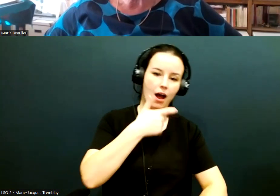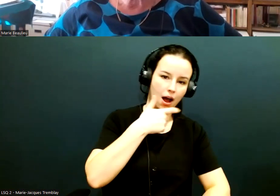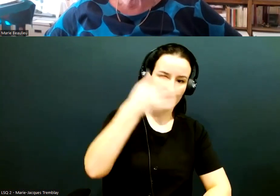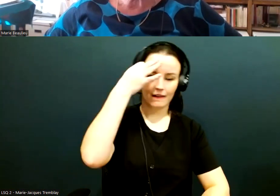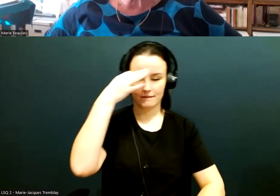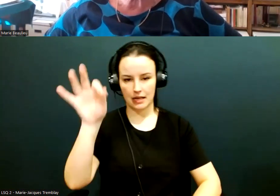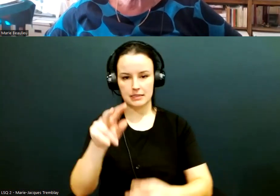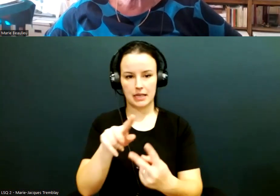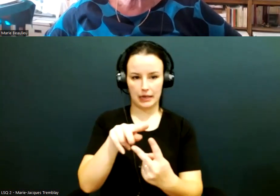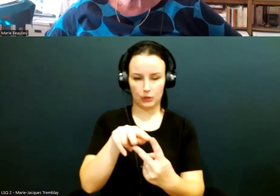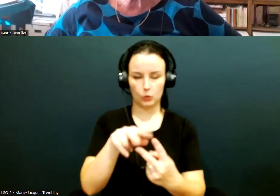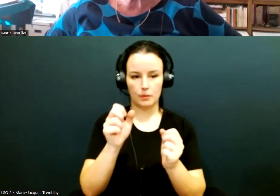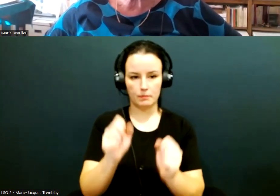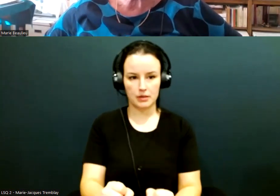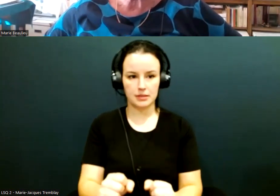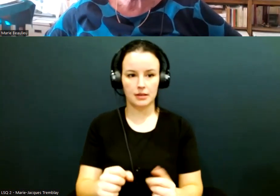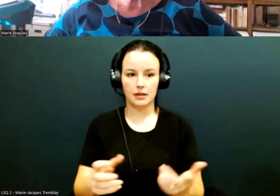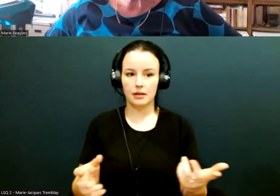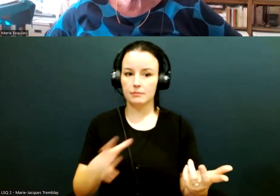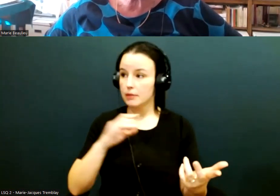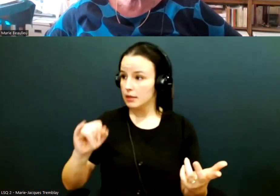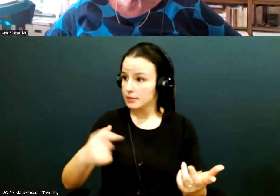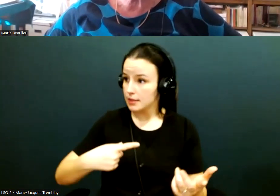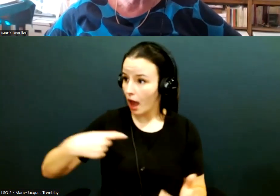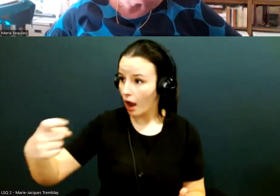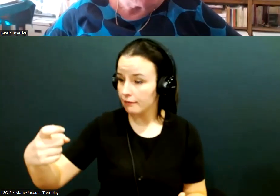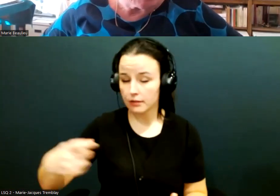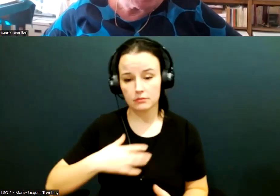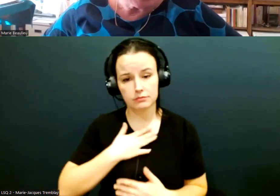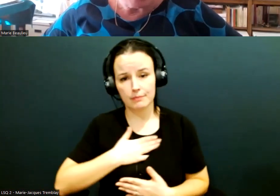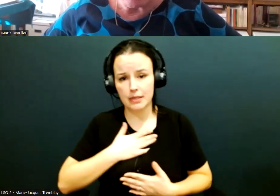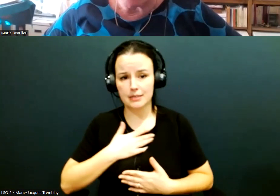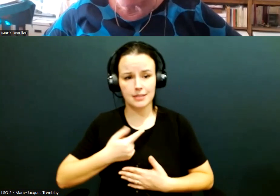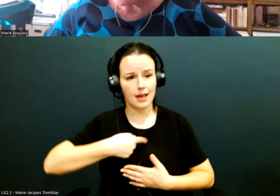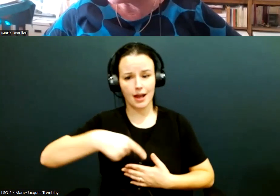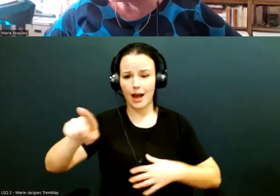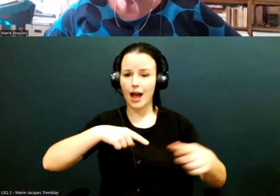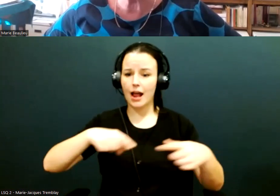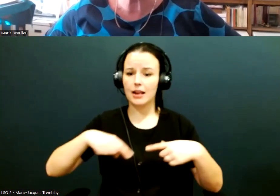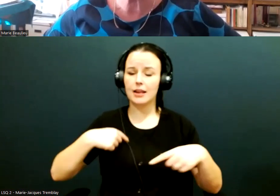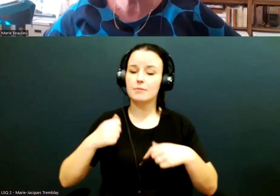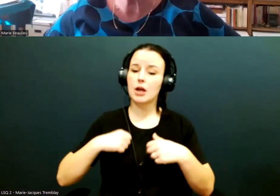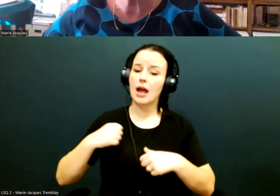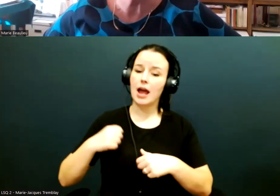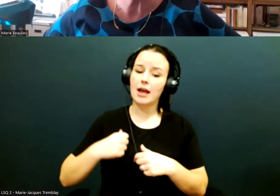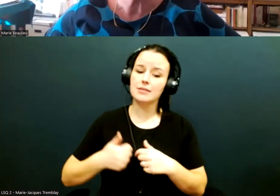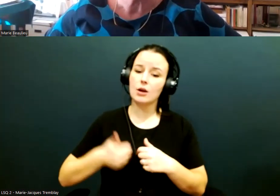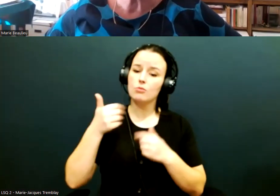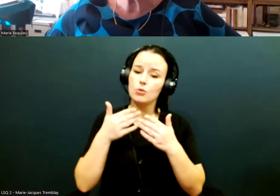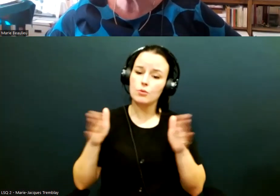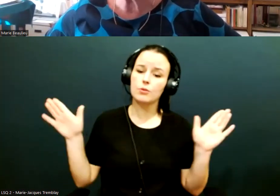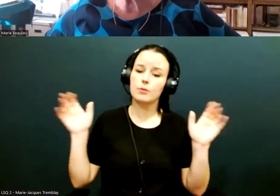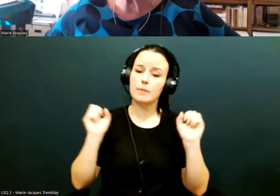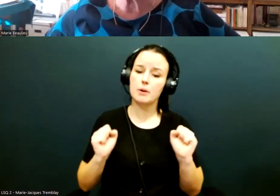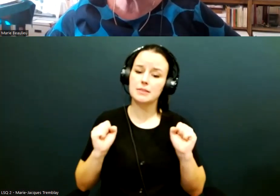En fait, aussitôt qu'on nous invite à en parler, on en parle avec plaisir et on essaie de le diffuser le plus largement possible.